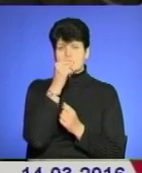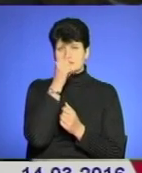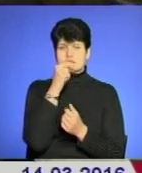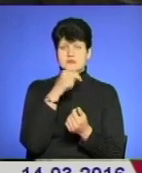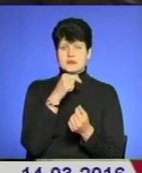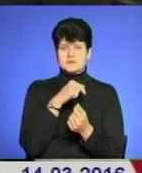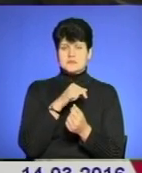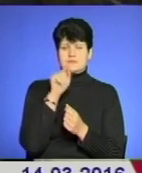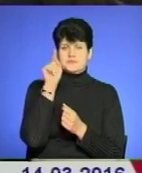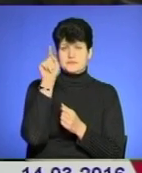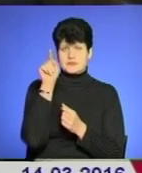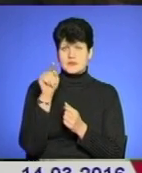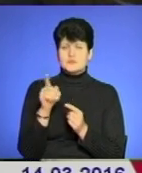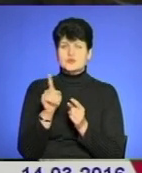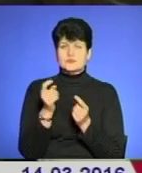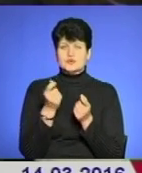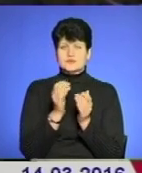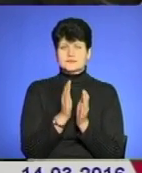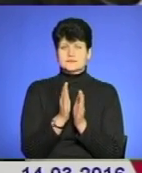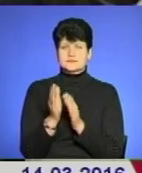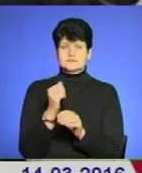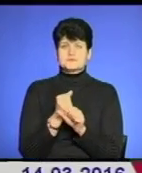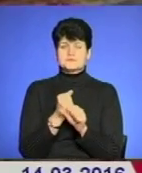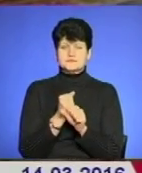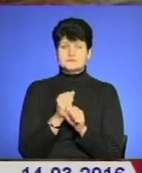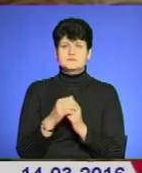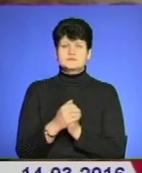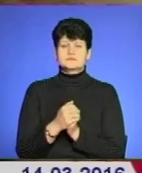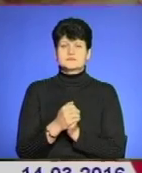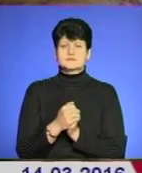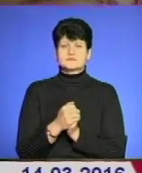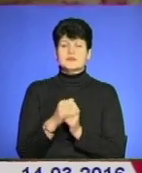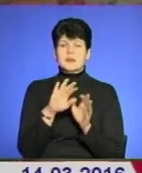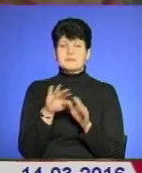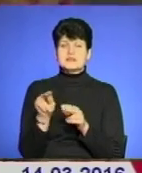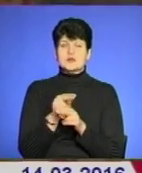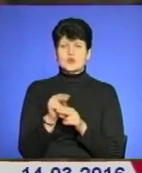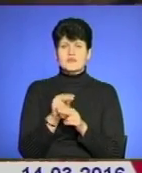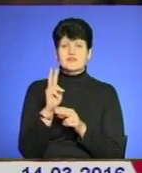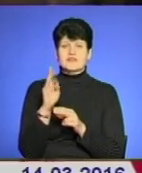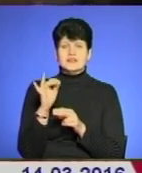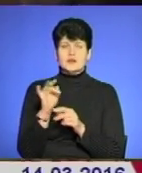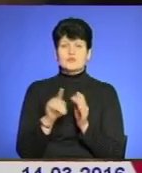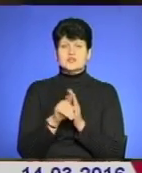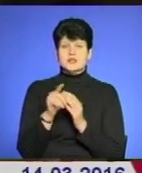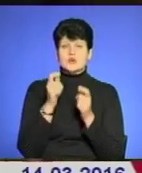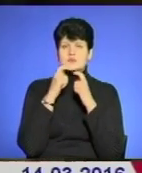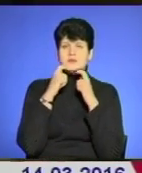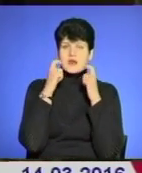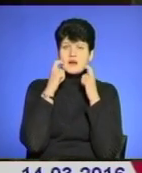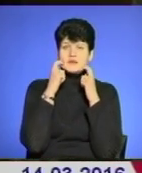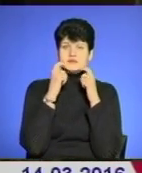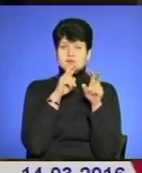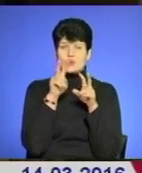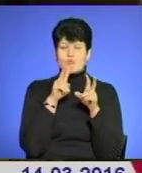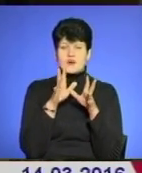там знаходилася, щоб якось воно це все запрацювало. Після лікування в Китаї Каролінка почала усміхатися, реагувати на